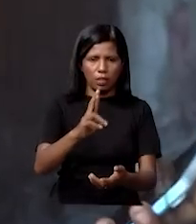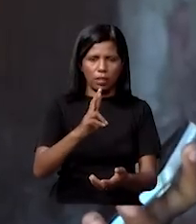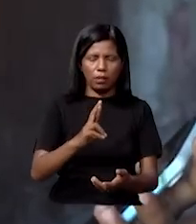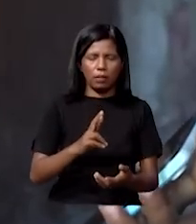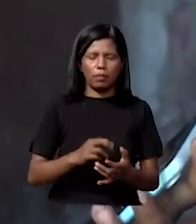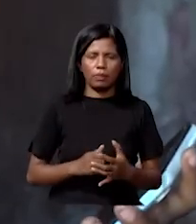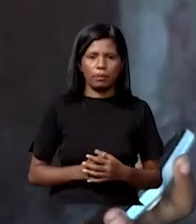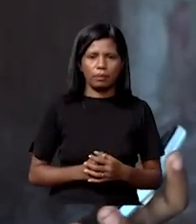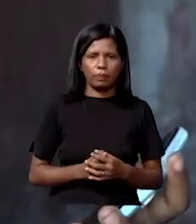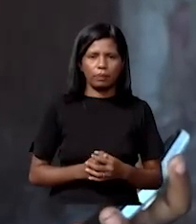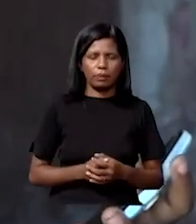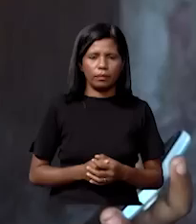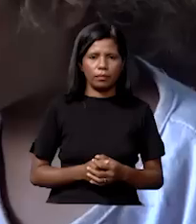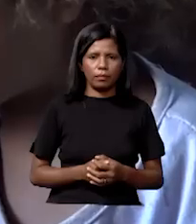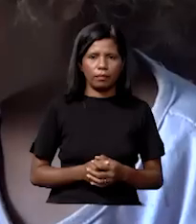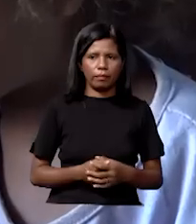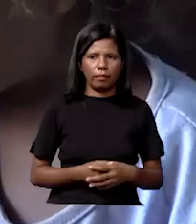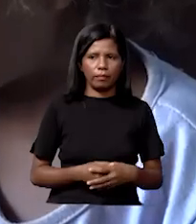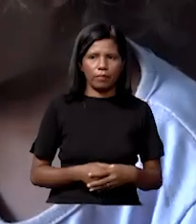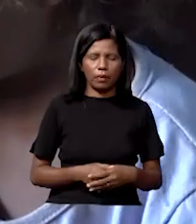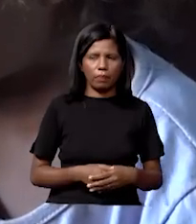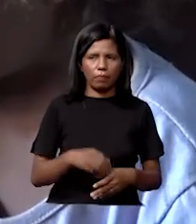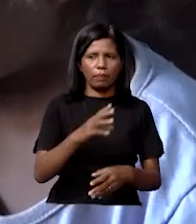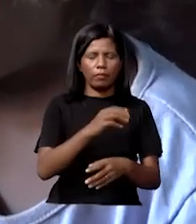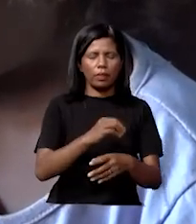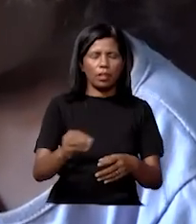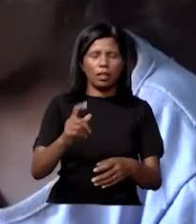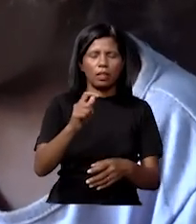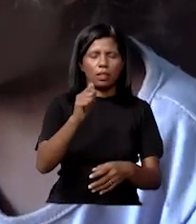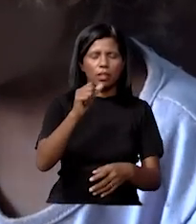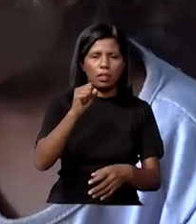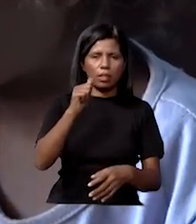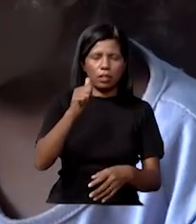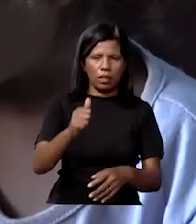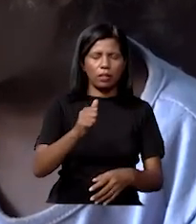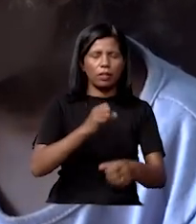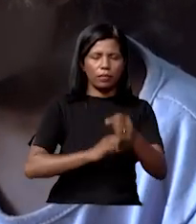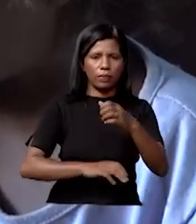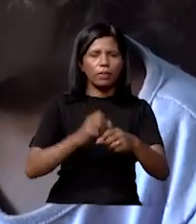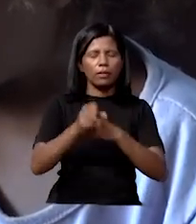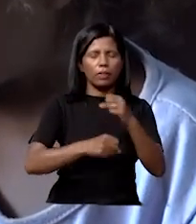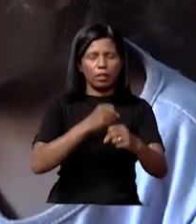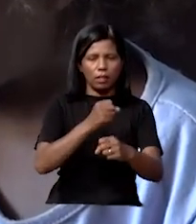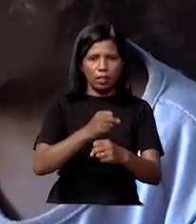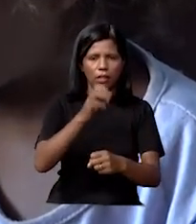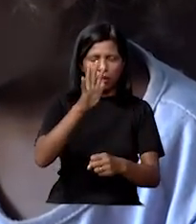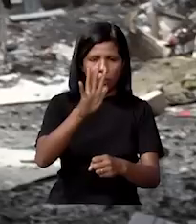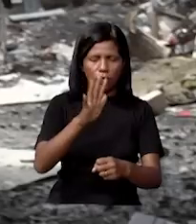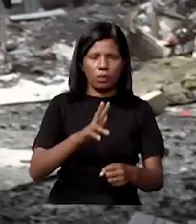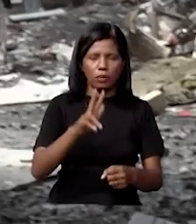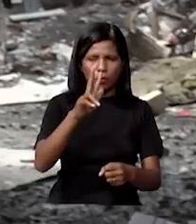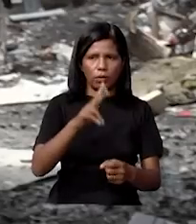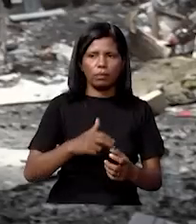básico primeiro segundo ciclo número Hatibar Natasha Saldanha foi em Tinantolo Pau bele